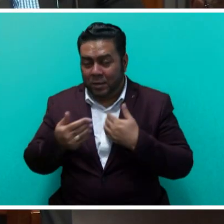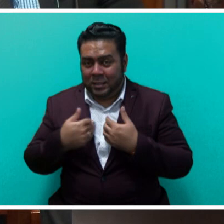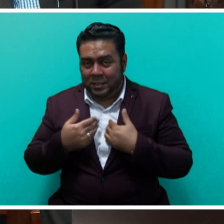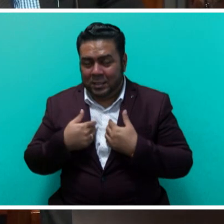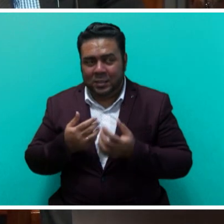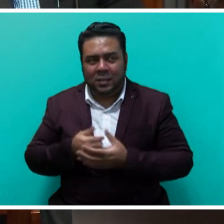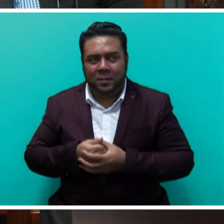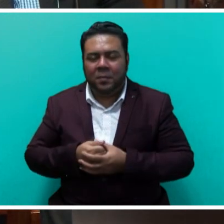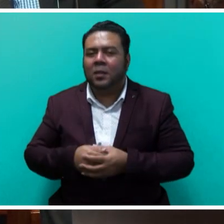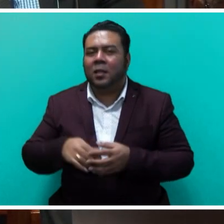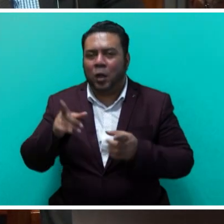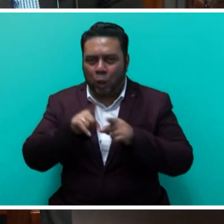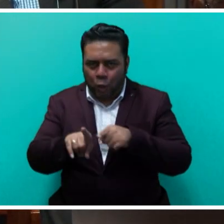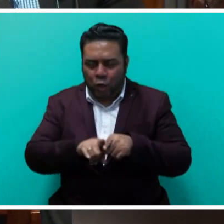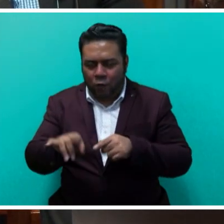vulidi ni nonda vosa.